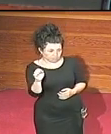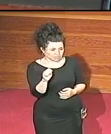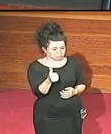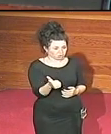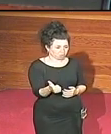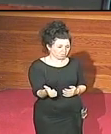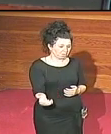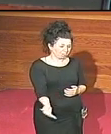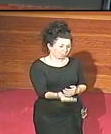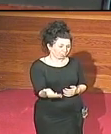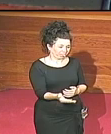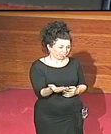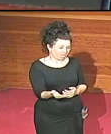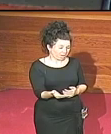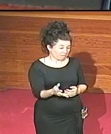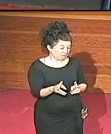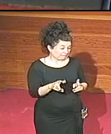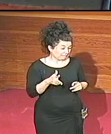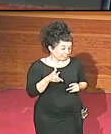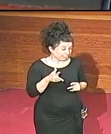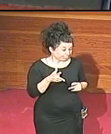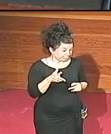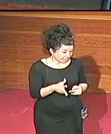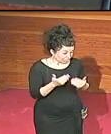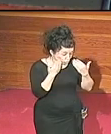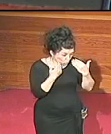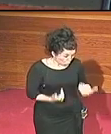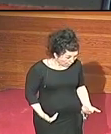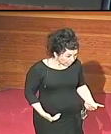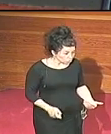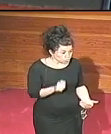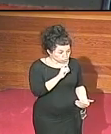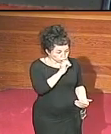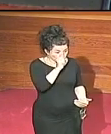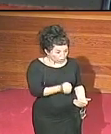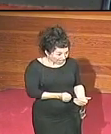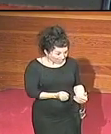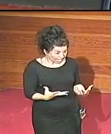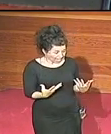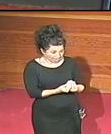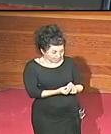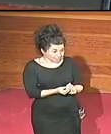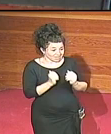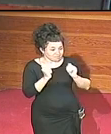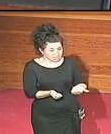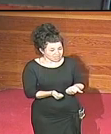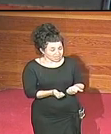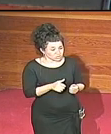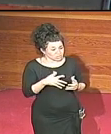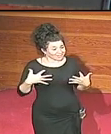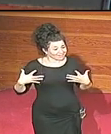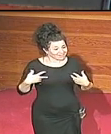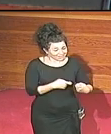ez? Eskubide zibilen inguruan, Hungariarekin batera eta bar, Ukrainako gerra hasi da eta